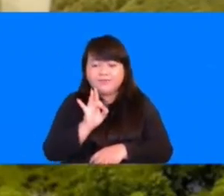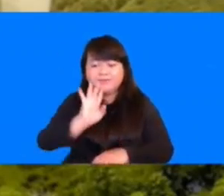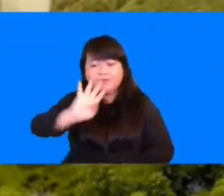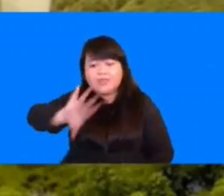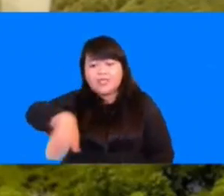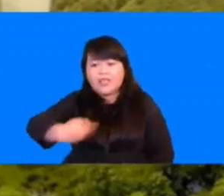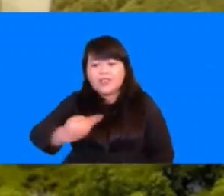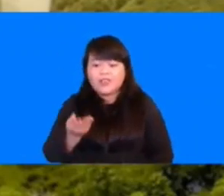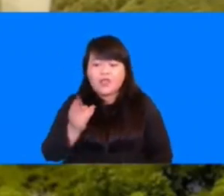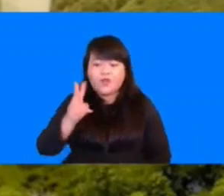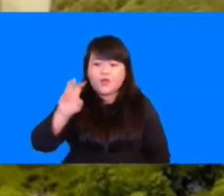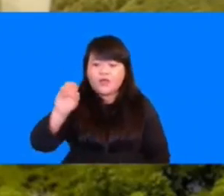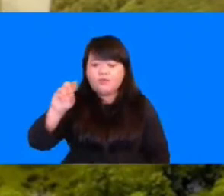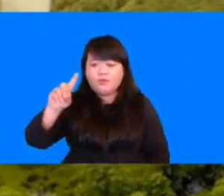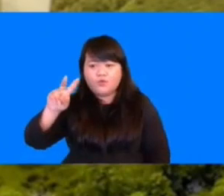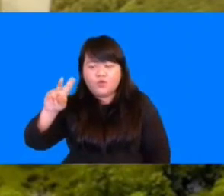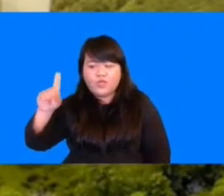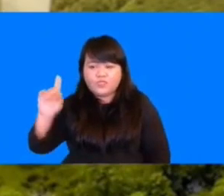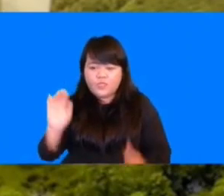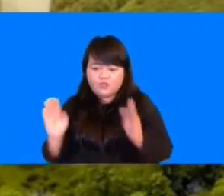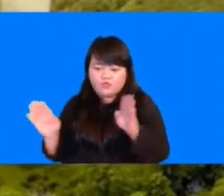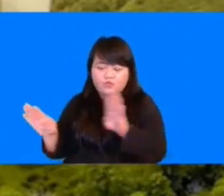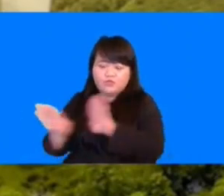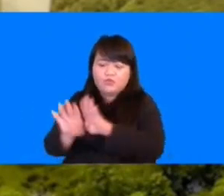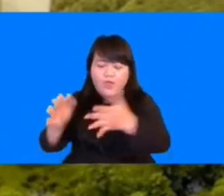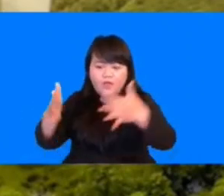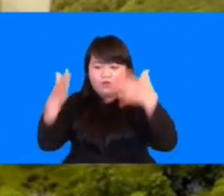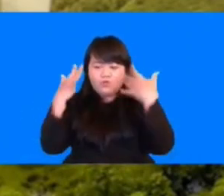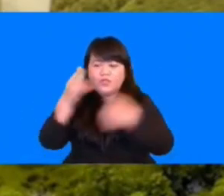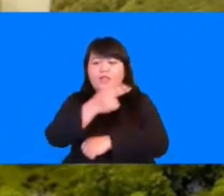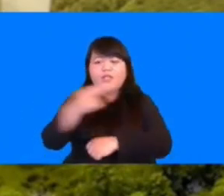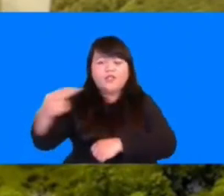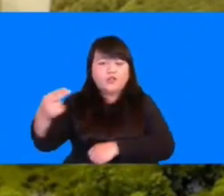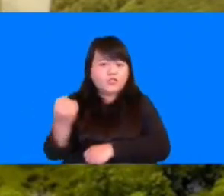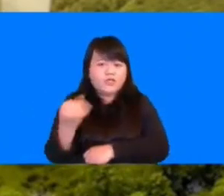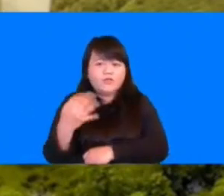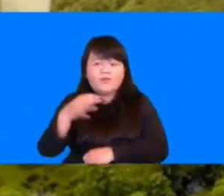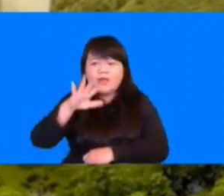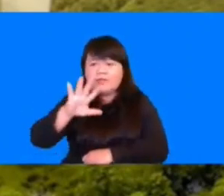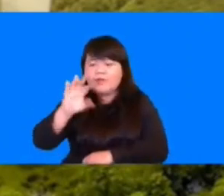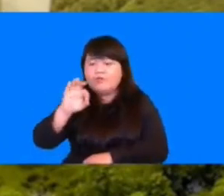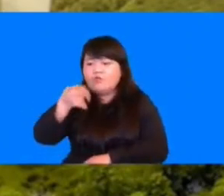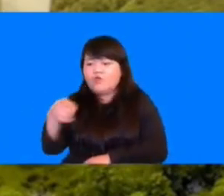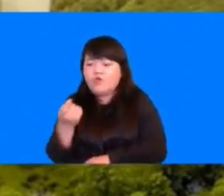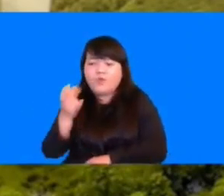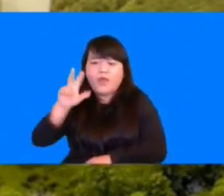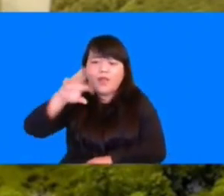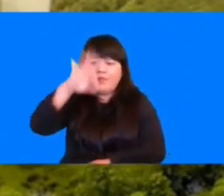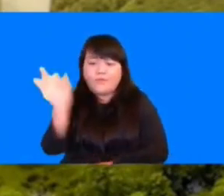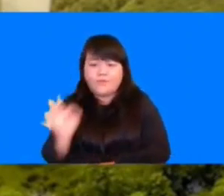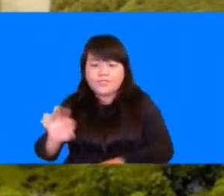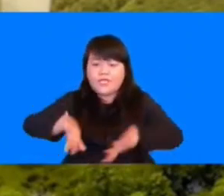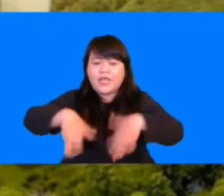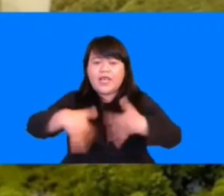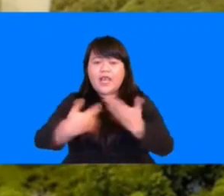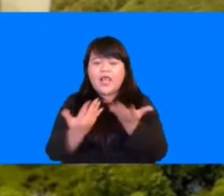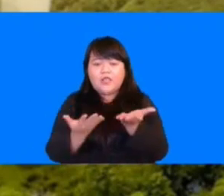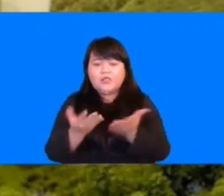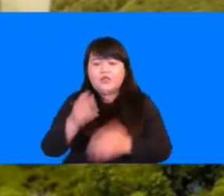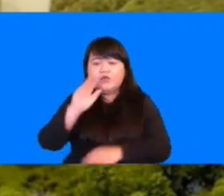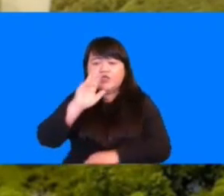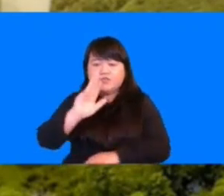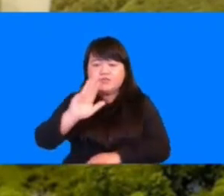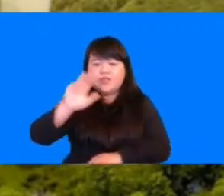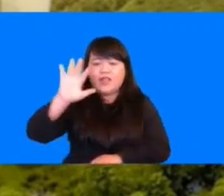tahun 2021, tutupan hutan Indonesia mencapai 50,8% atau sekitar